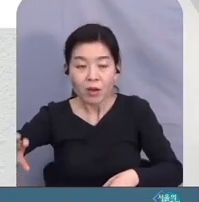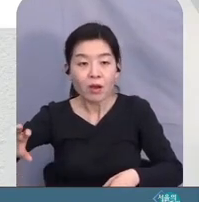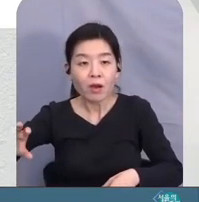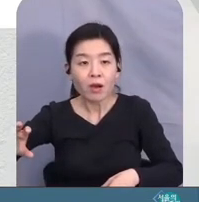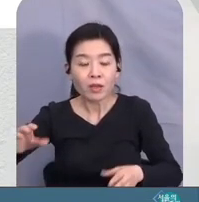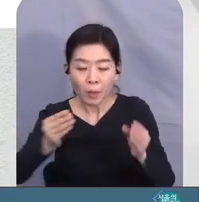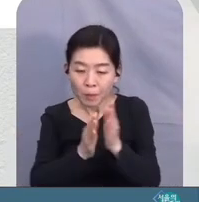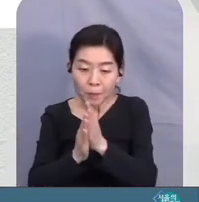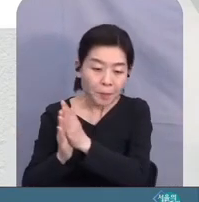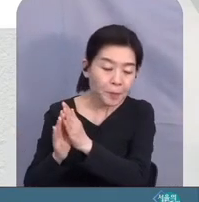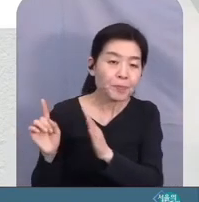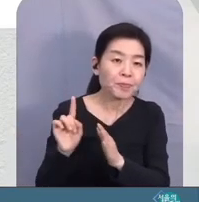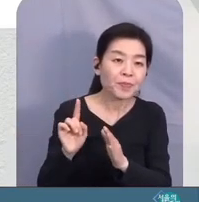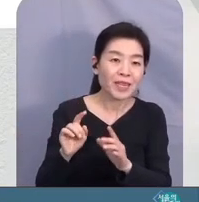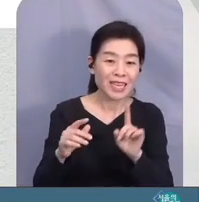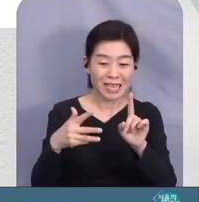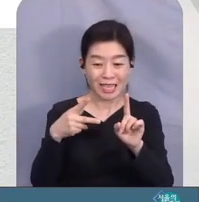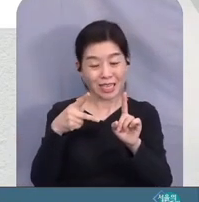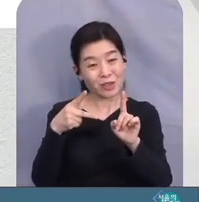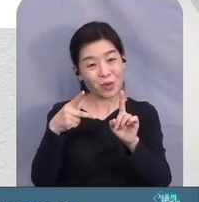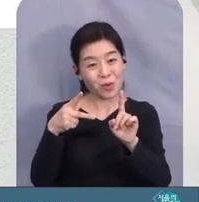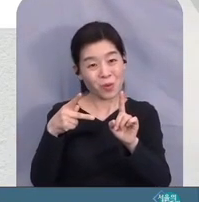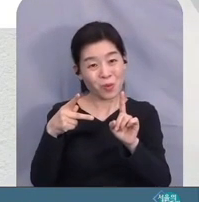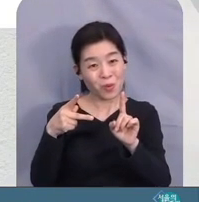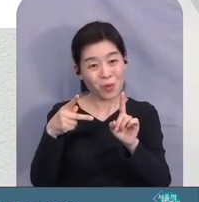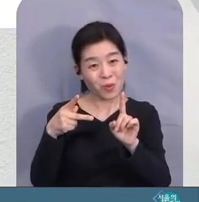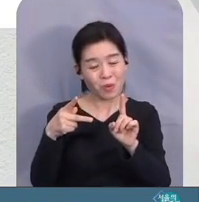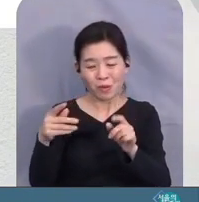말씀이냐면, 아니 1km밖에 안 되는데